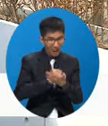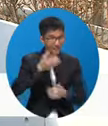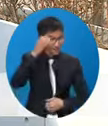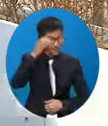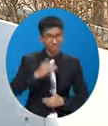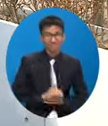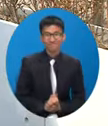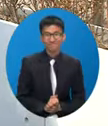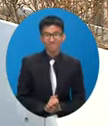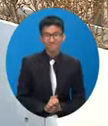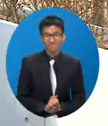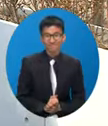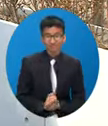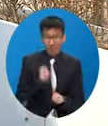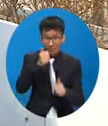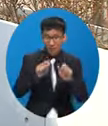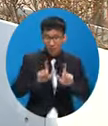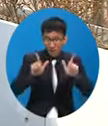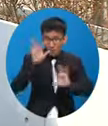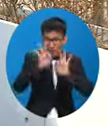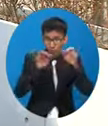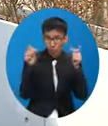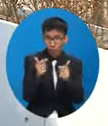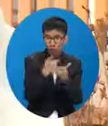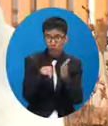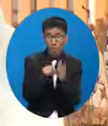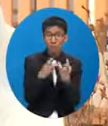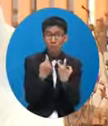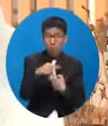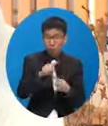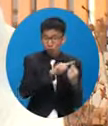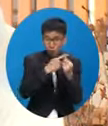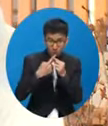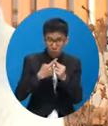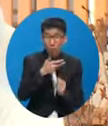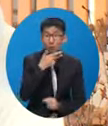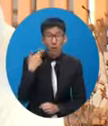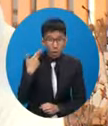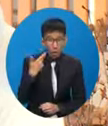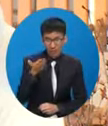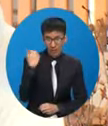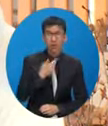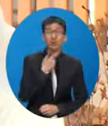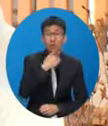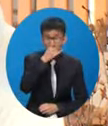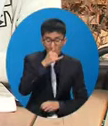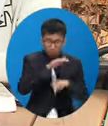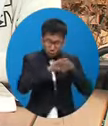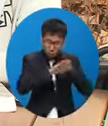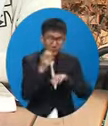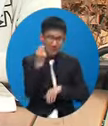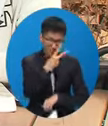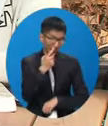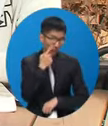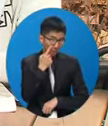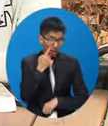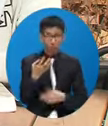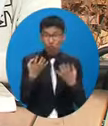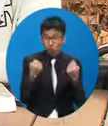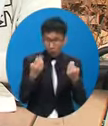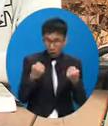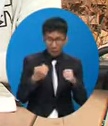싶습니다. 시험 당일 실수를 줄이려면 국어와 영어는 풀었던 문제들을 복습하고 수학은 다양한 풀이